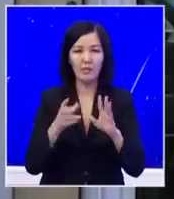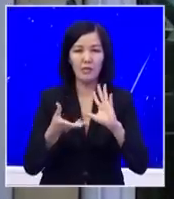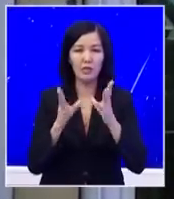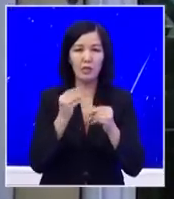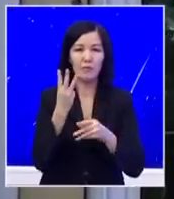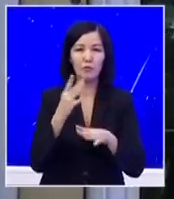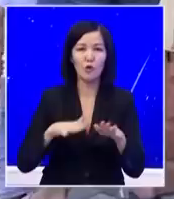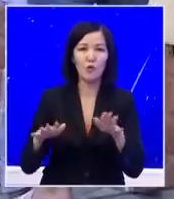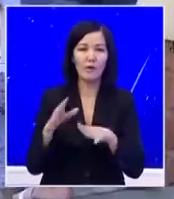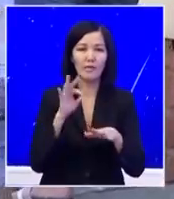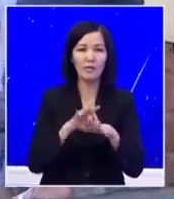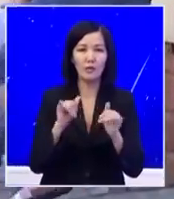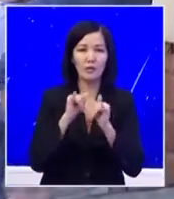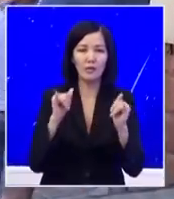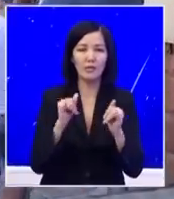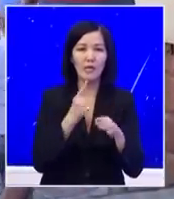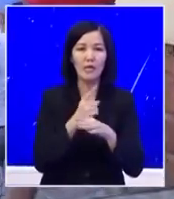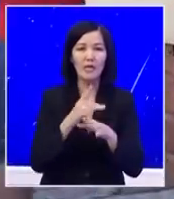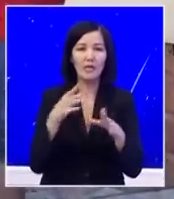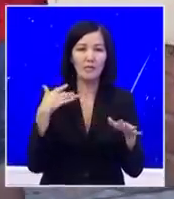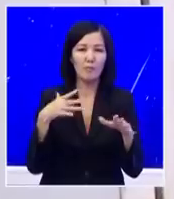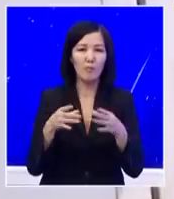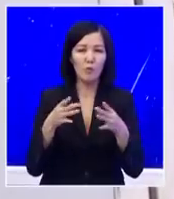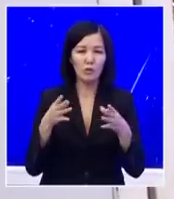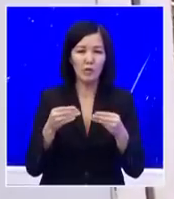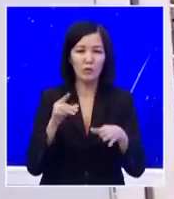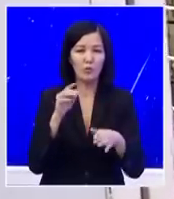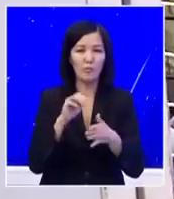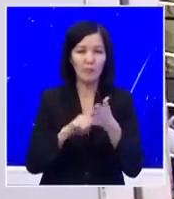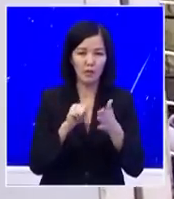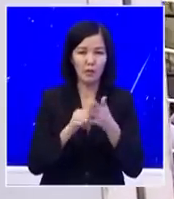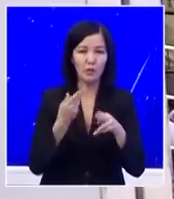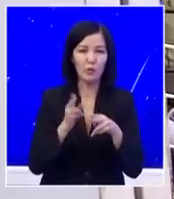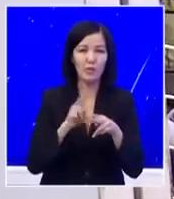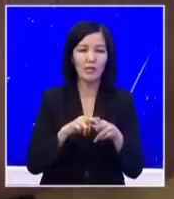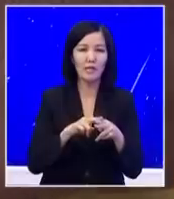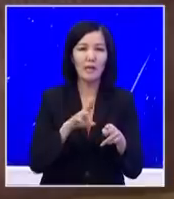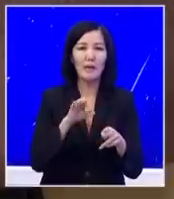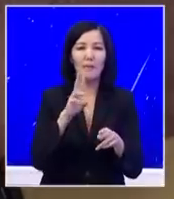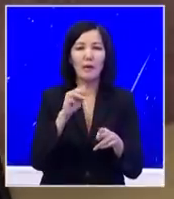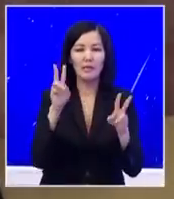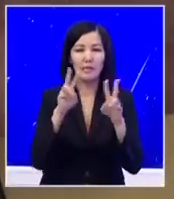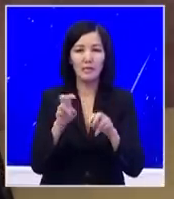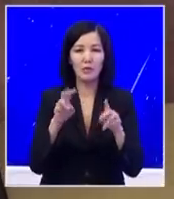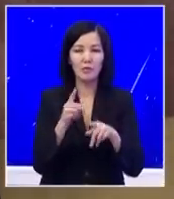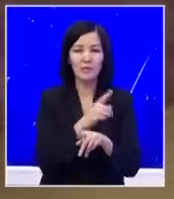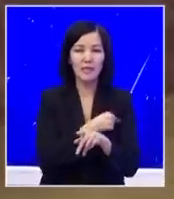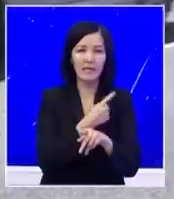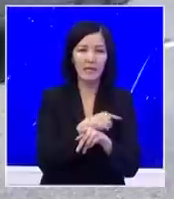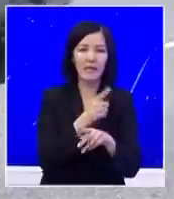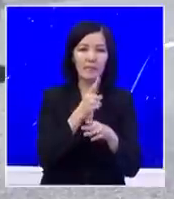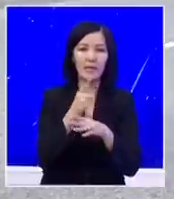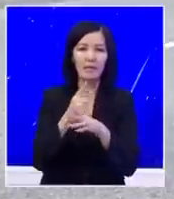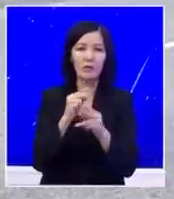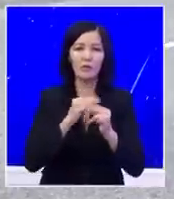үш аумақтағы індеттің өршуіне карантин режимінің босаңсуы себеп. Сондықтан Ләззат Махатұлы тексеру тобына